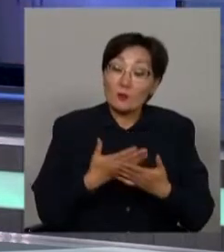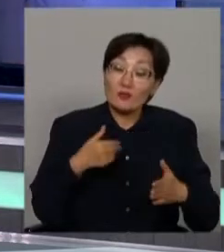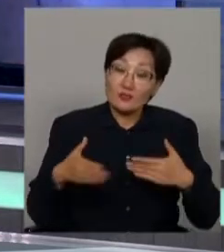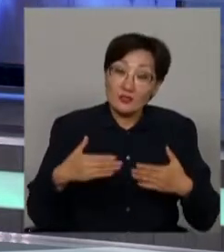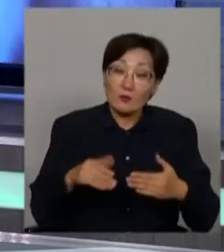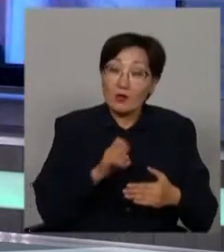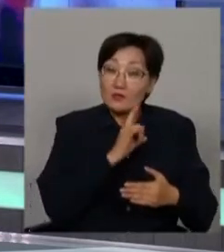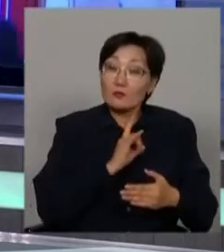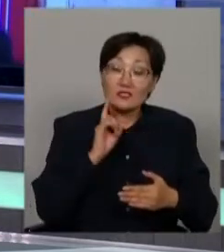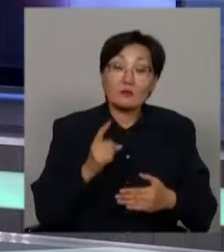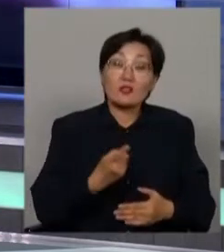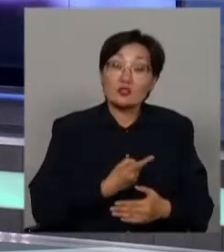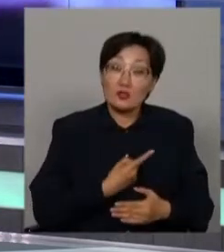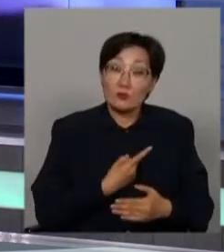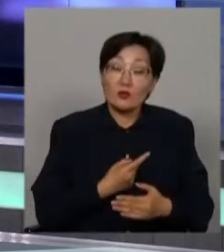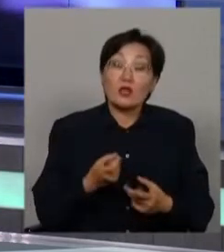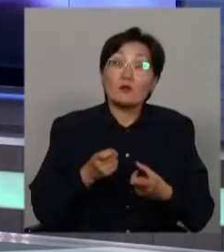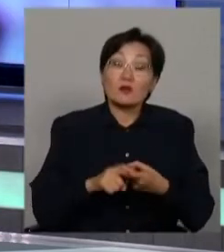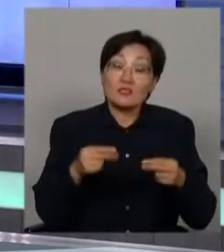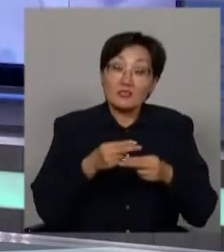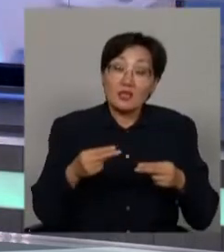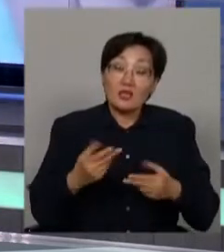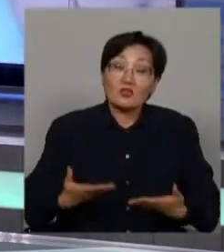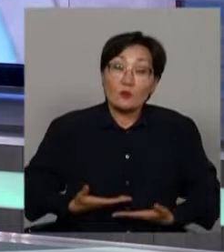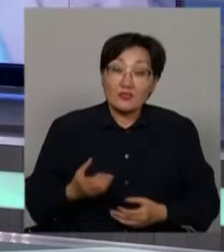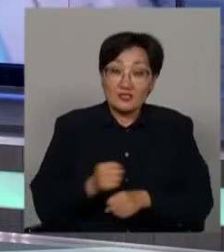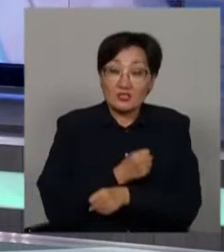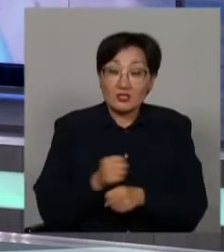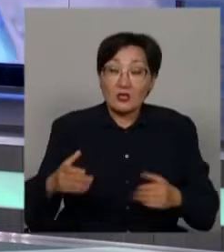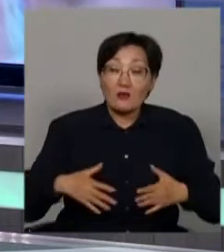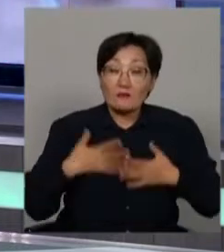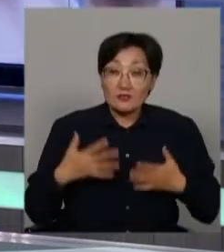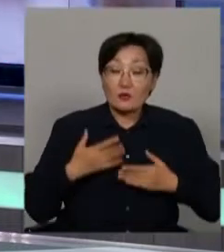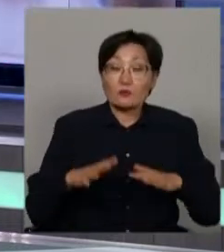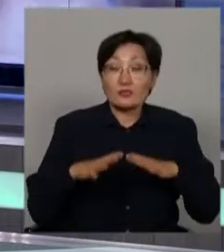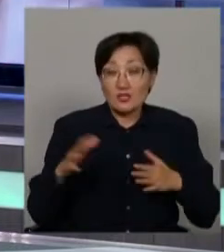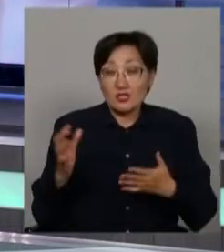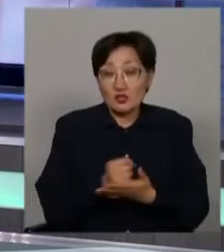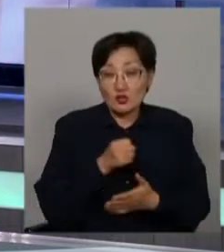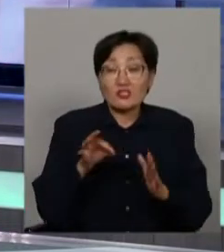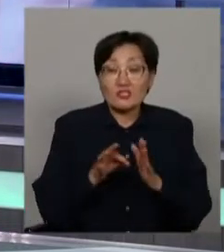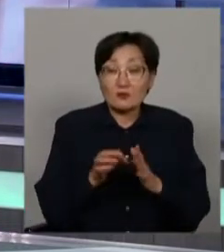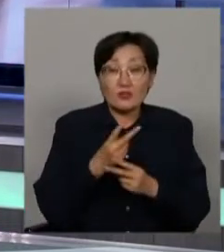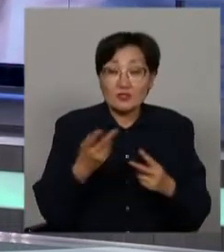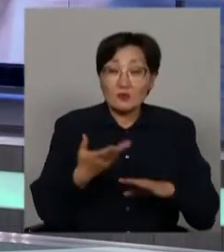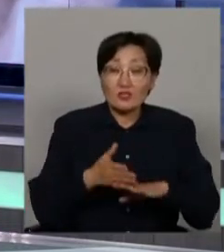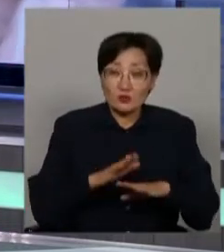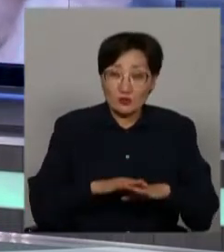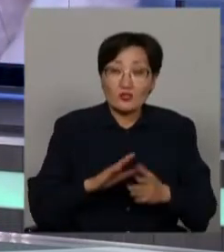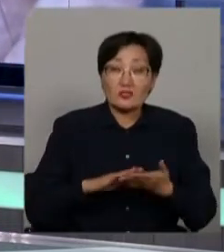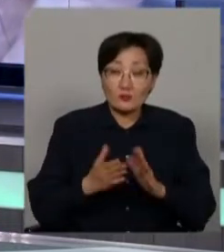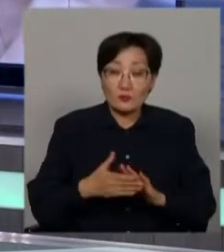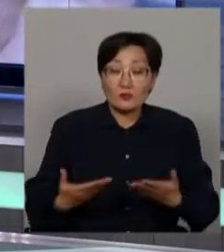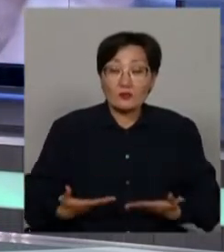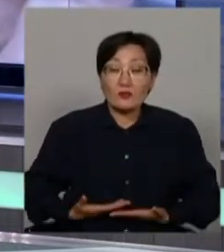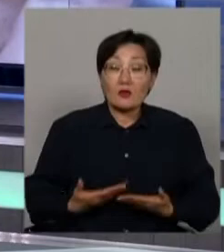к матерям-одиночкам, затронуть тему бытового насилия и вдохновить зрителей на достижение цели, несмотря на трудности. Салтанат